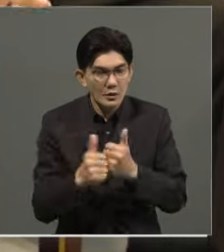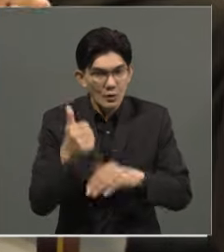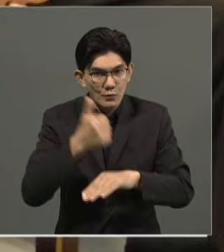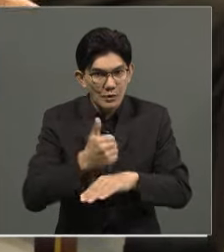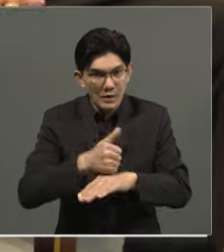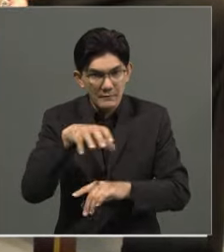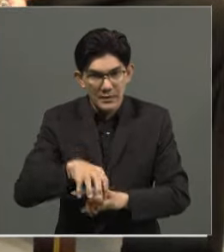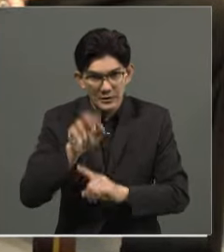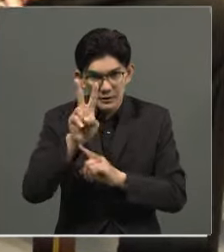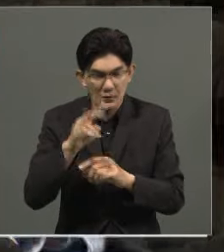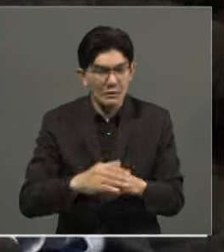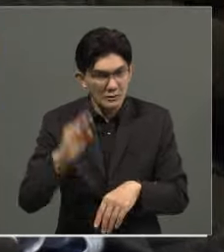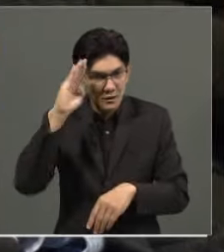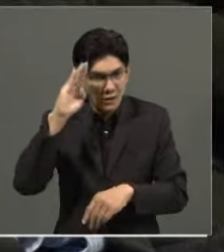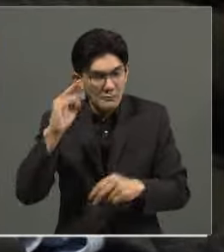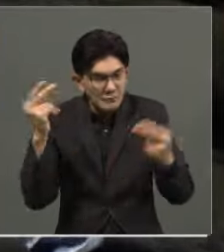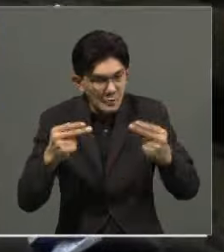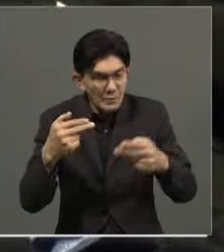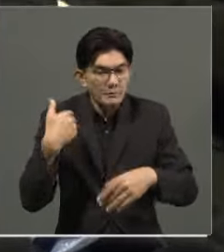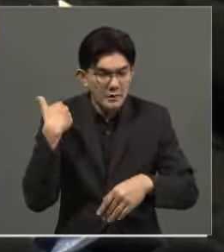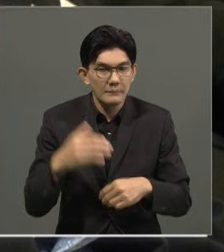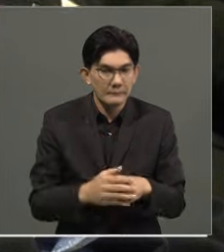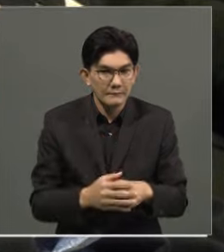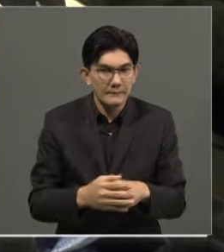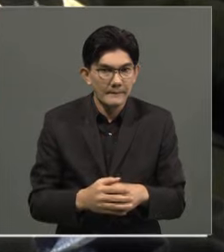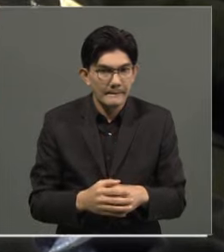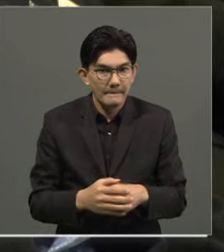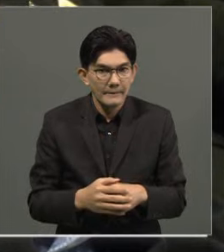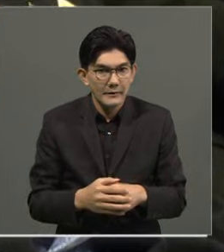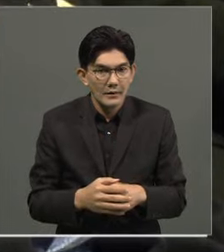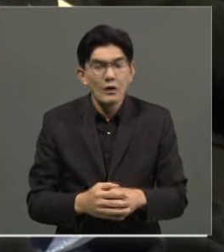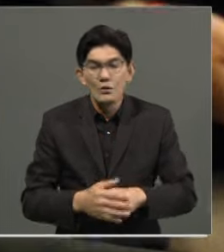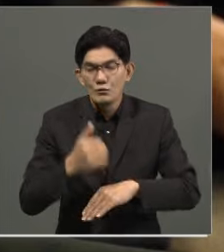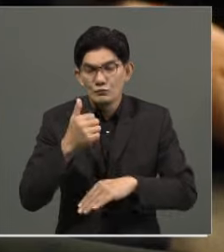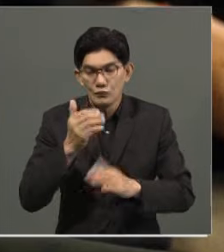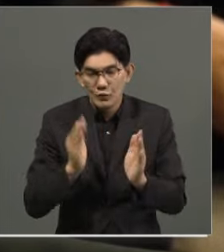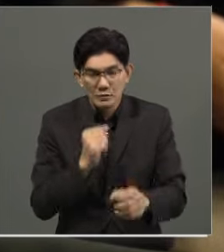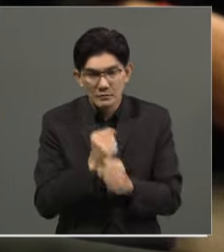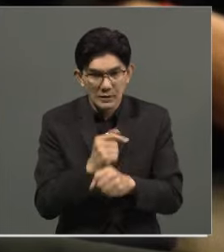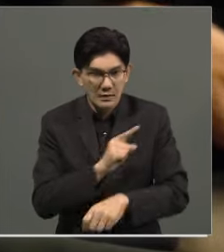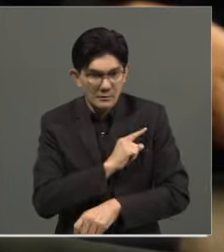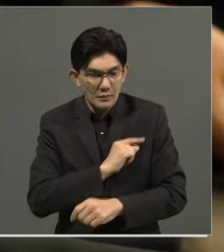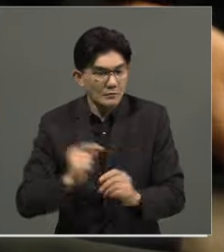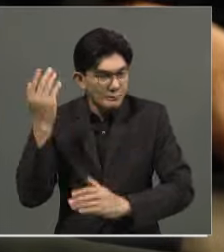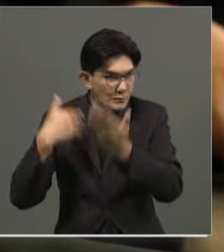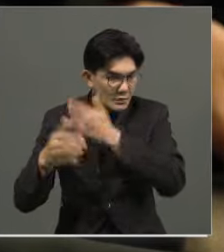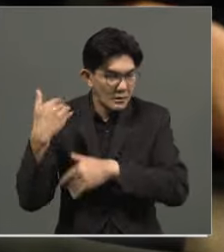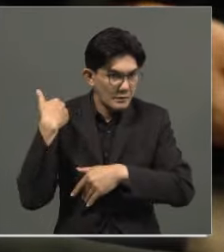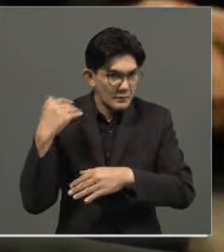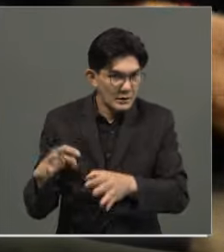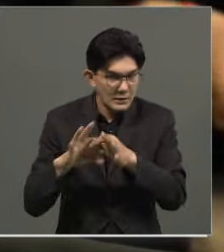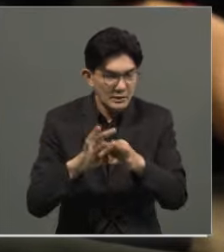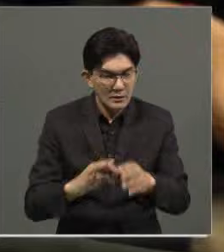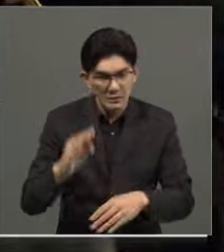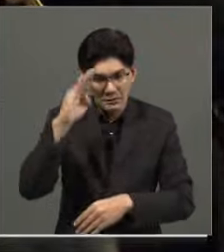2ซึ่งเป็นทหารผ่านศึกนอกประจำการพลตรีสนิโรธธรรมยศผู้ดำเนินรายการสารคดีประวัติศาสตร์เกี่ยวกับทห